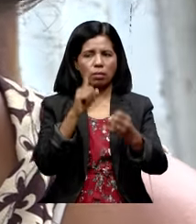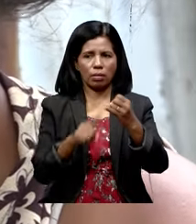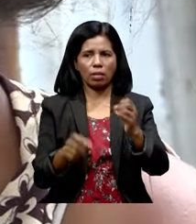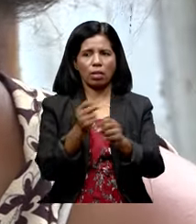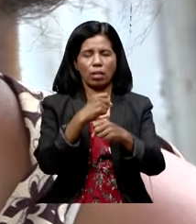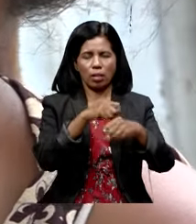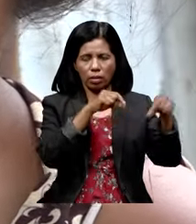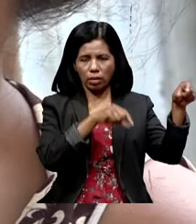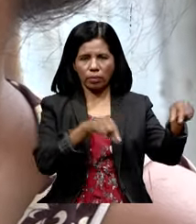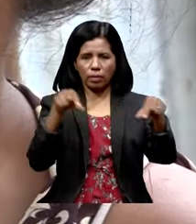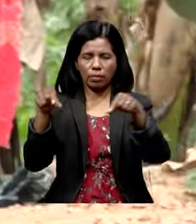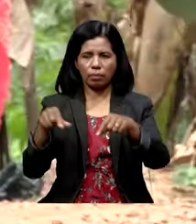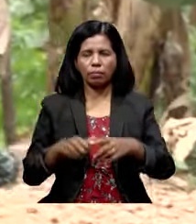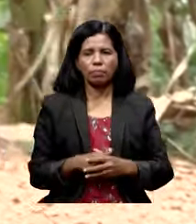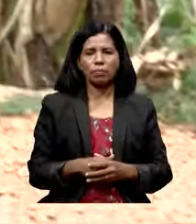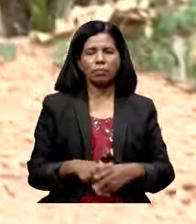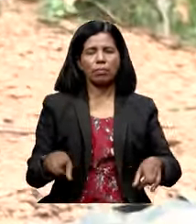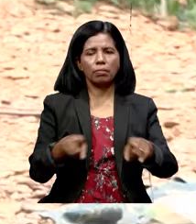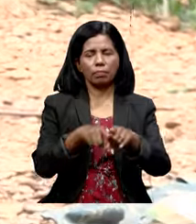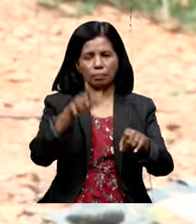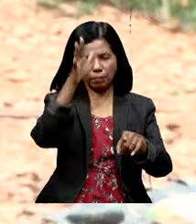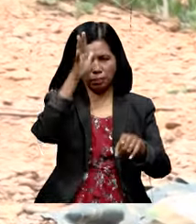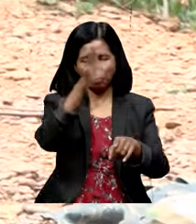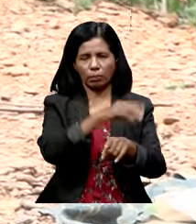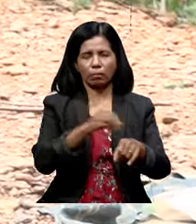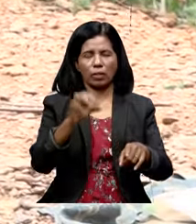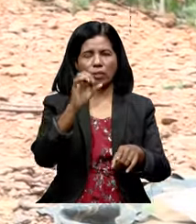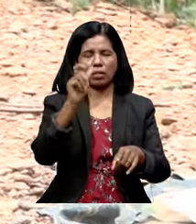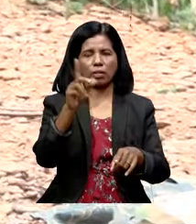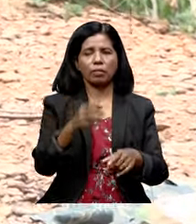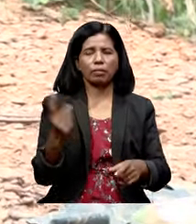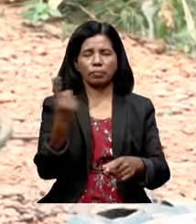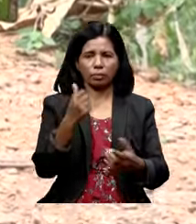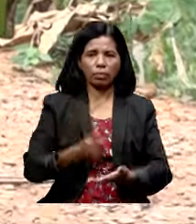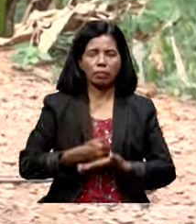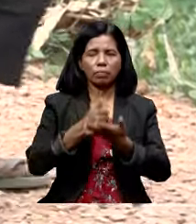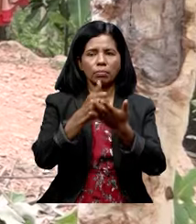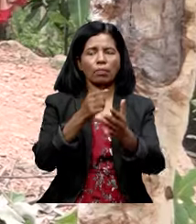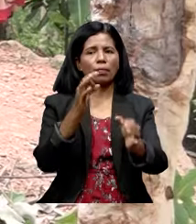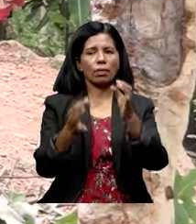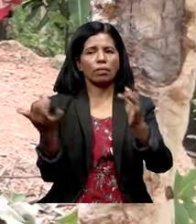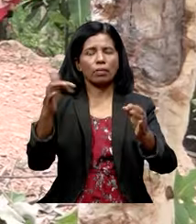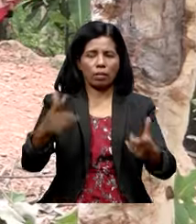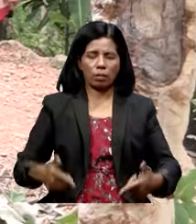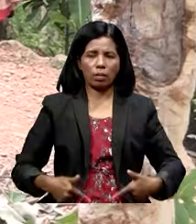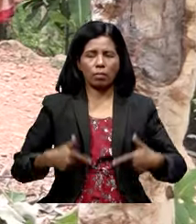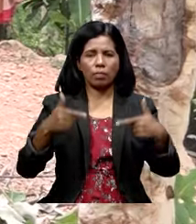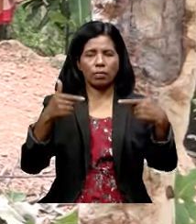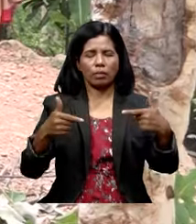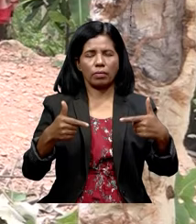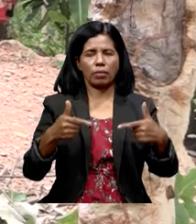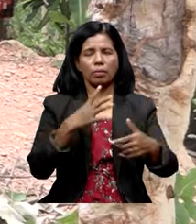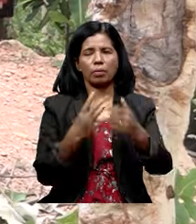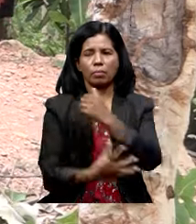sai deficiente. Nudar aman Francisco sempre fo apoio mas ke sirane mori so kondisau